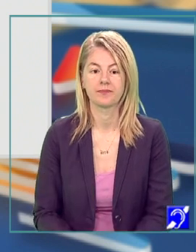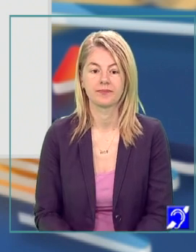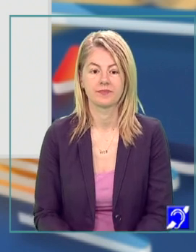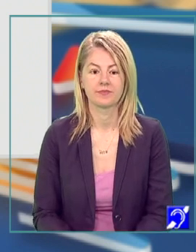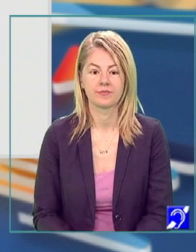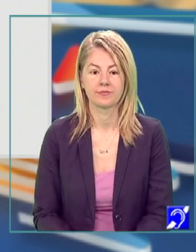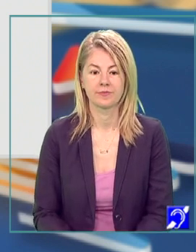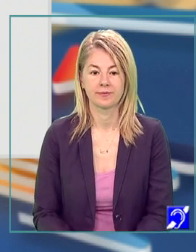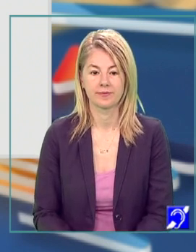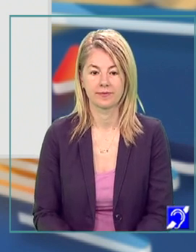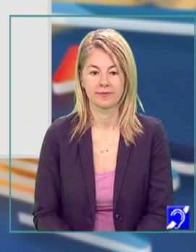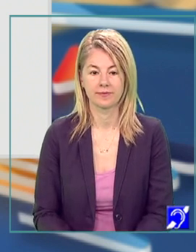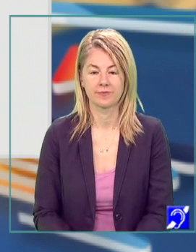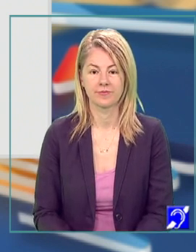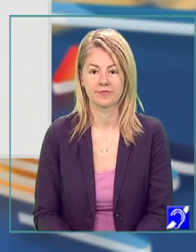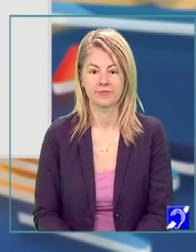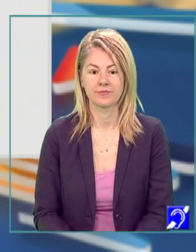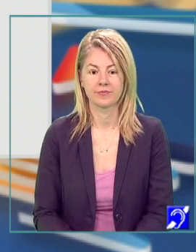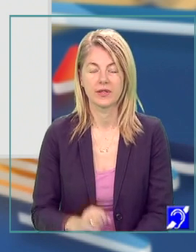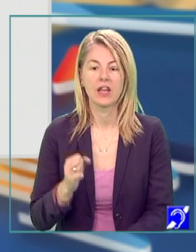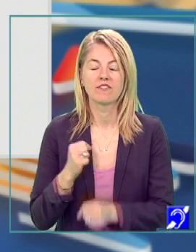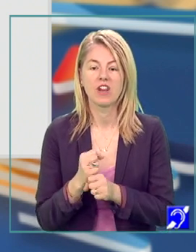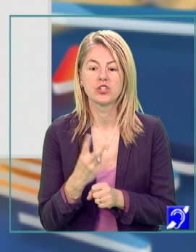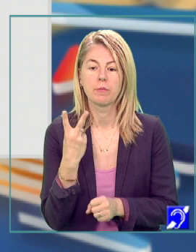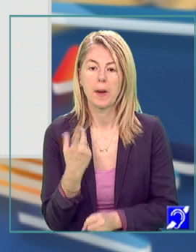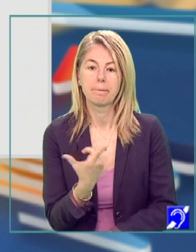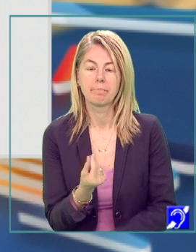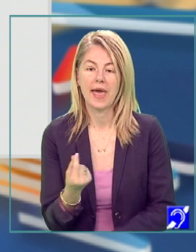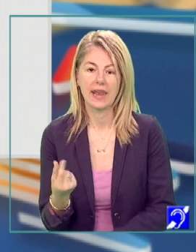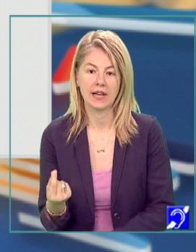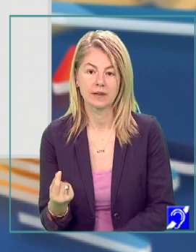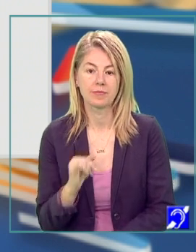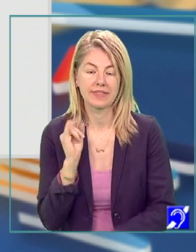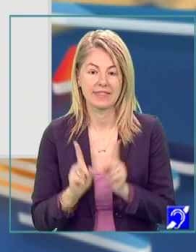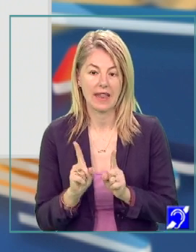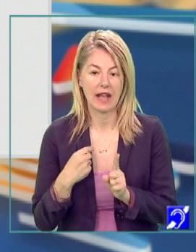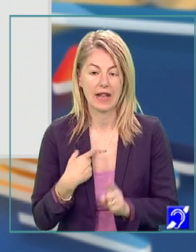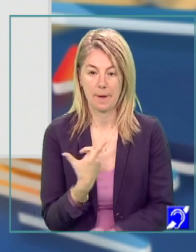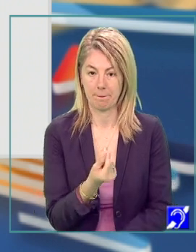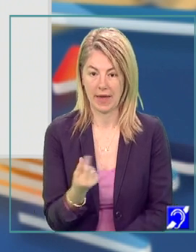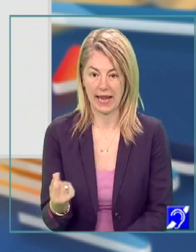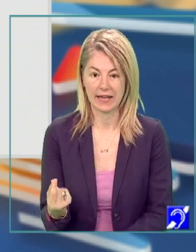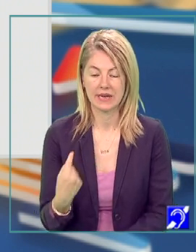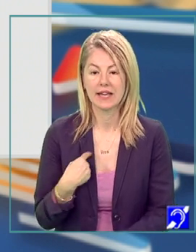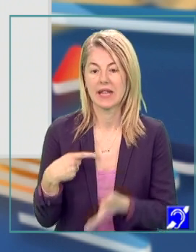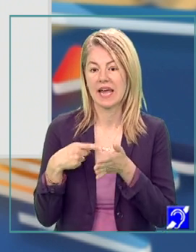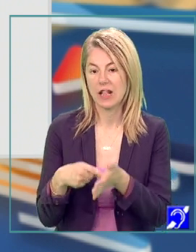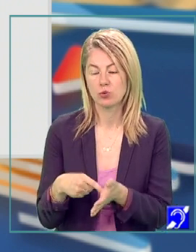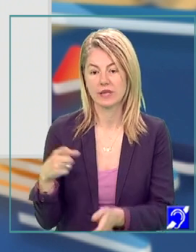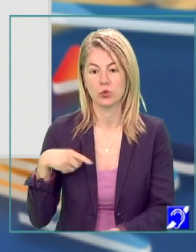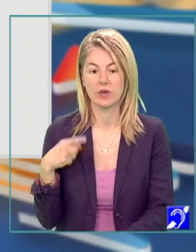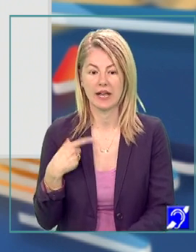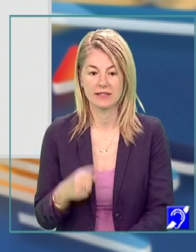termenii adunării câte doi și constatăm că dacă îi asociem, rezultatul